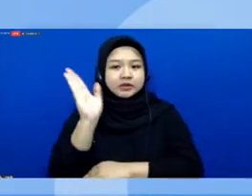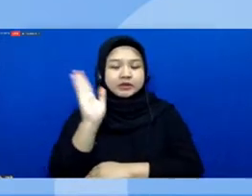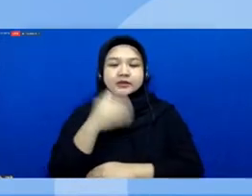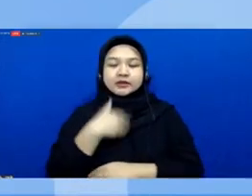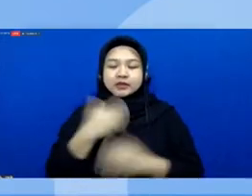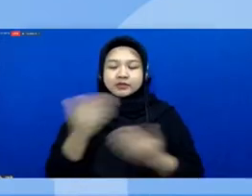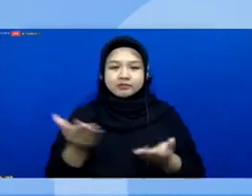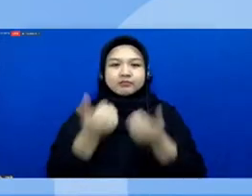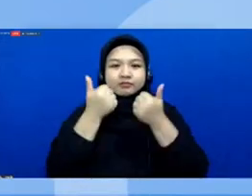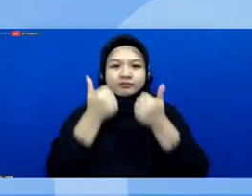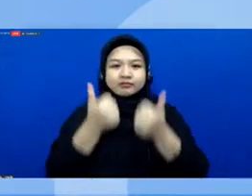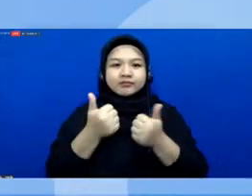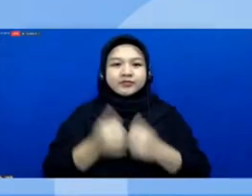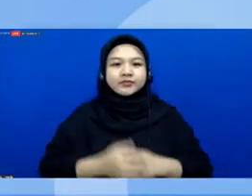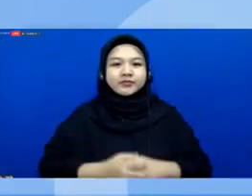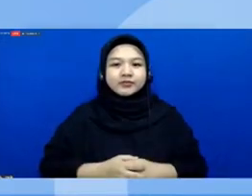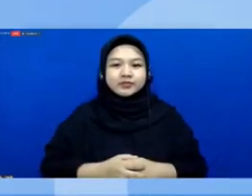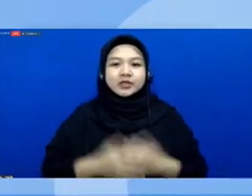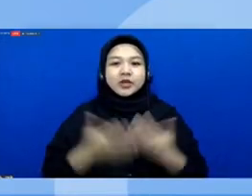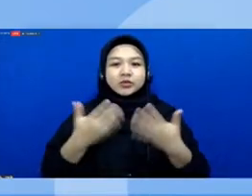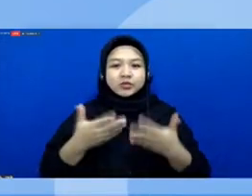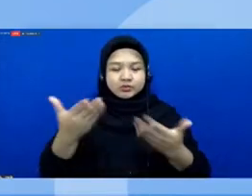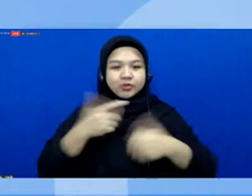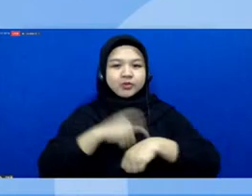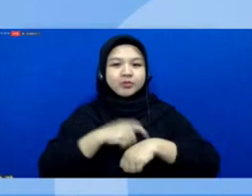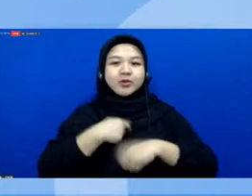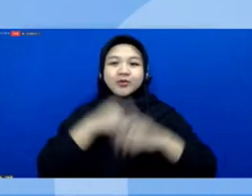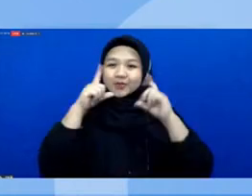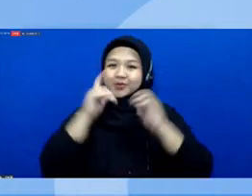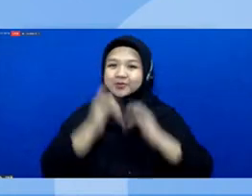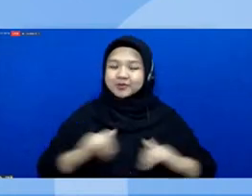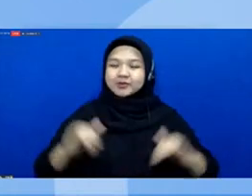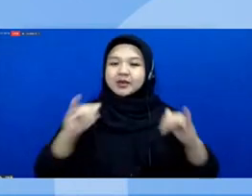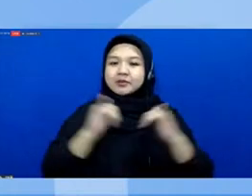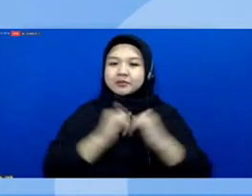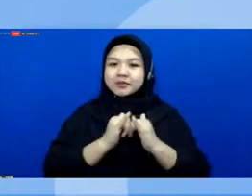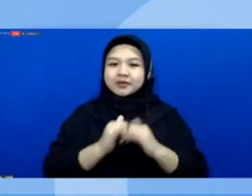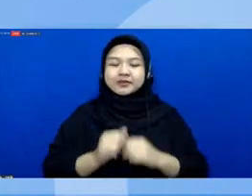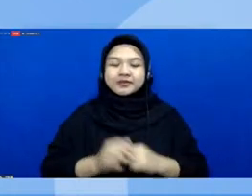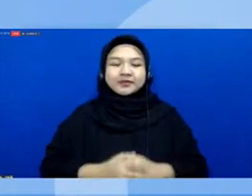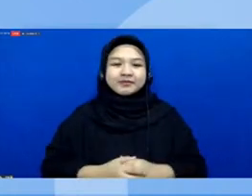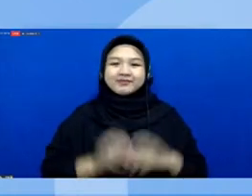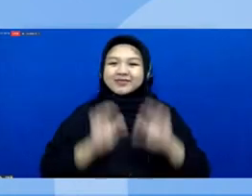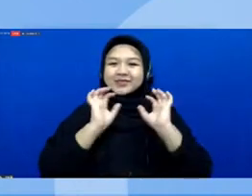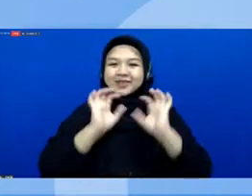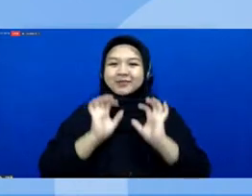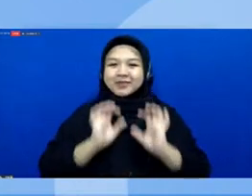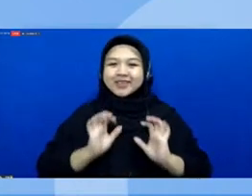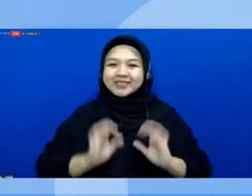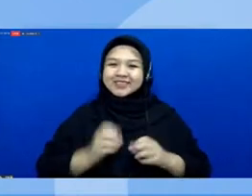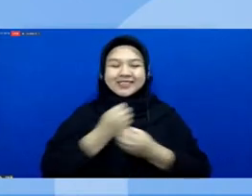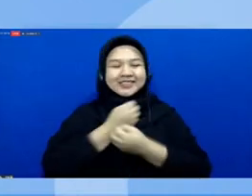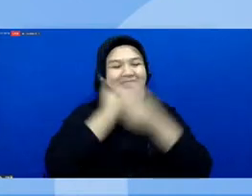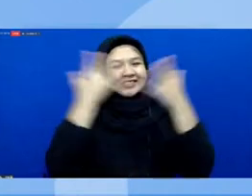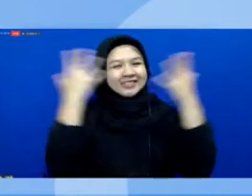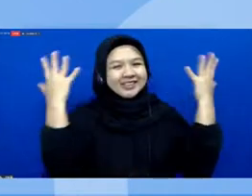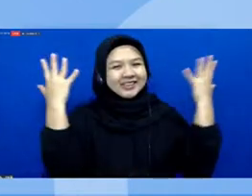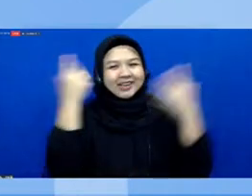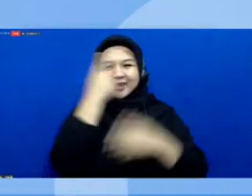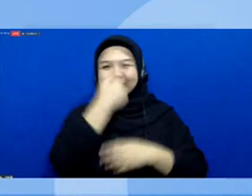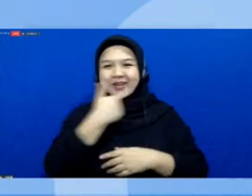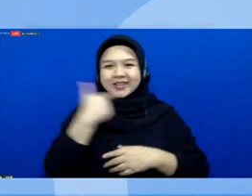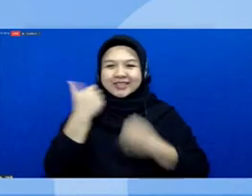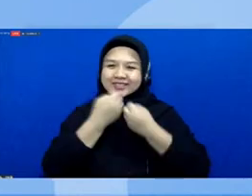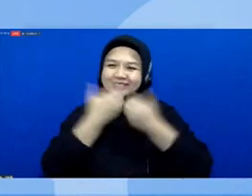muliakan telah meluangkan waktu untuk bersuafu kepada kesempatan siang hari ini. Luar biasa, segar-segar wajahnya dan